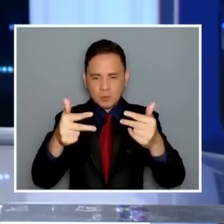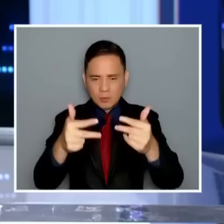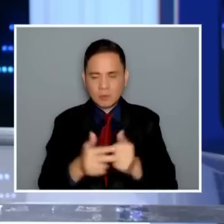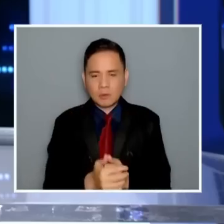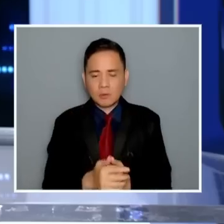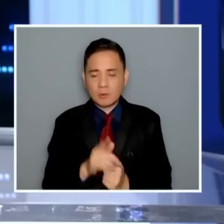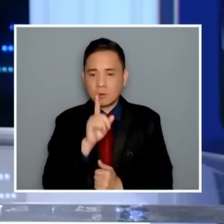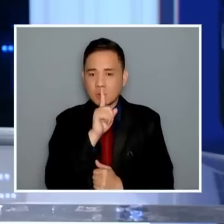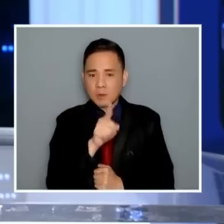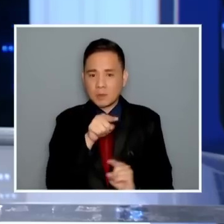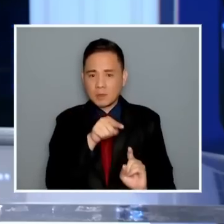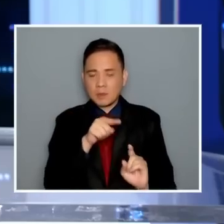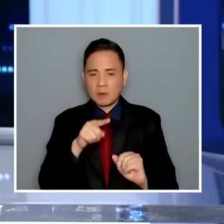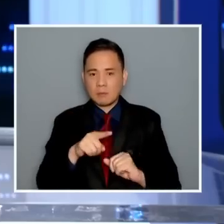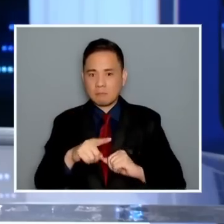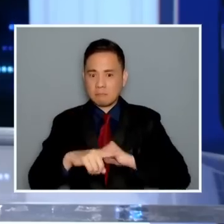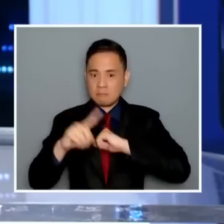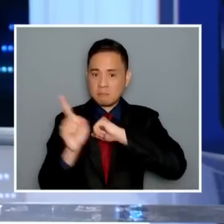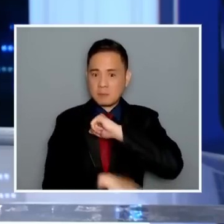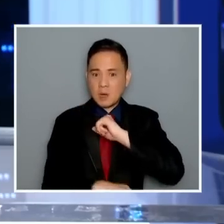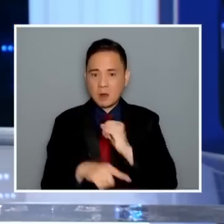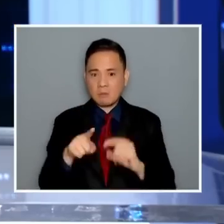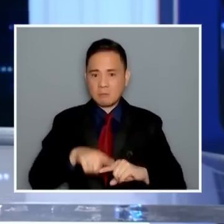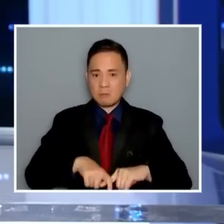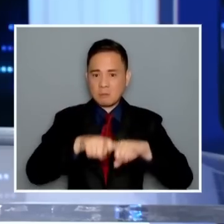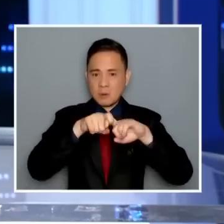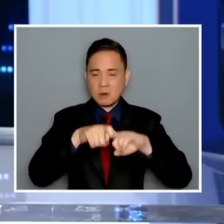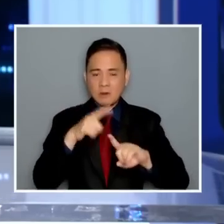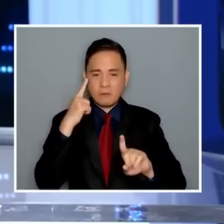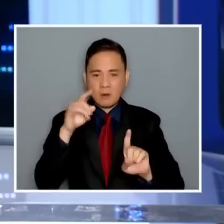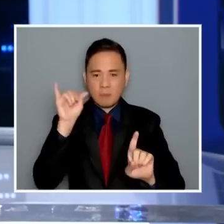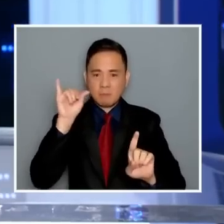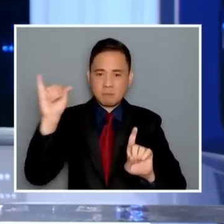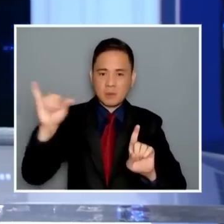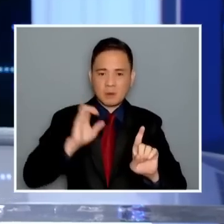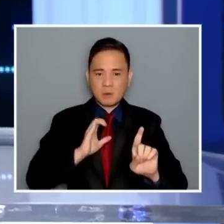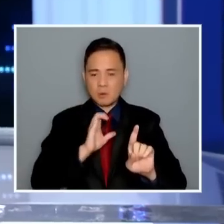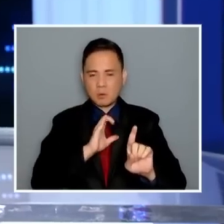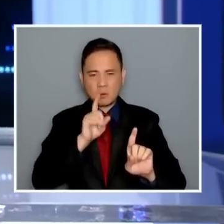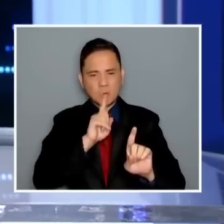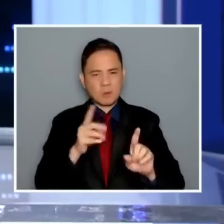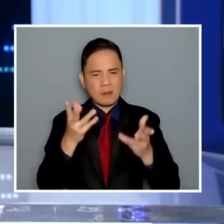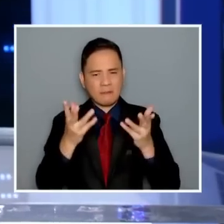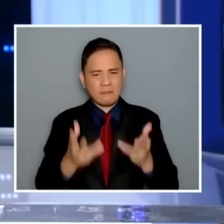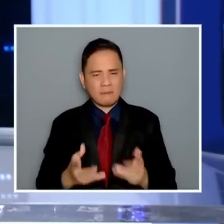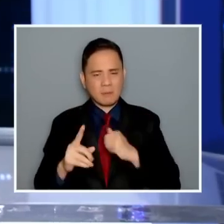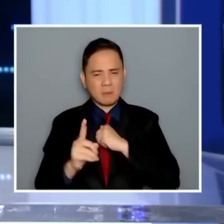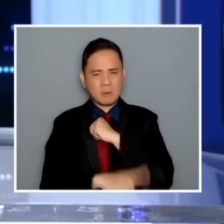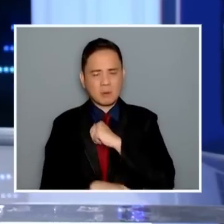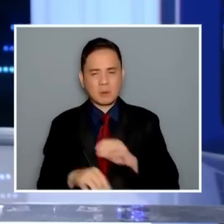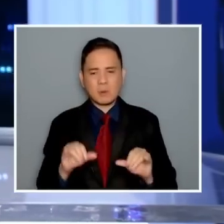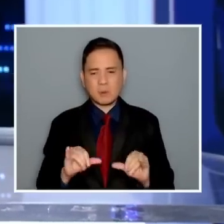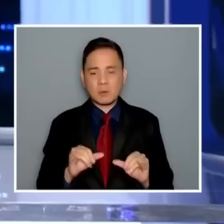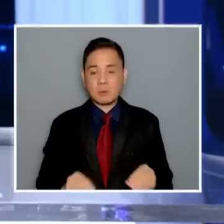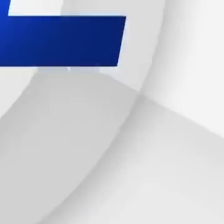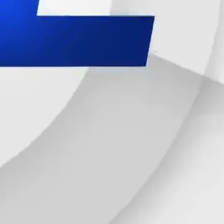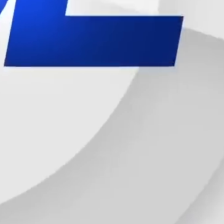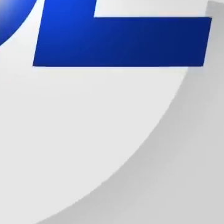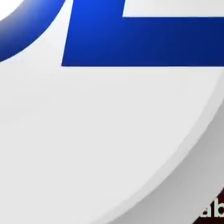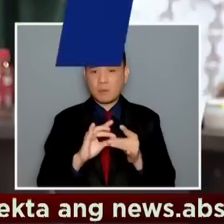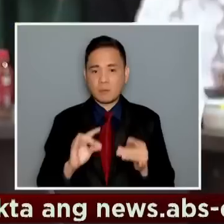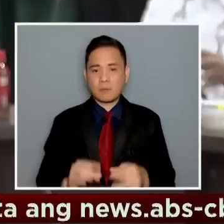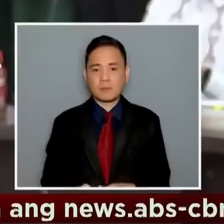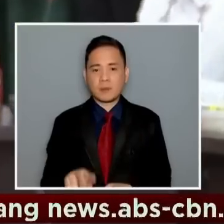parusang expulsion para sa ilang araw na pagliban ni Teves sa Kongreso. Nagpapatrol, Vivian Gulia.